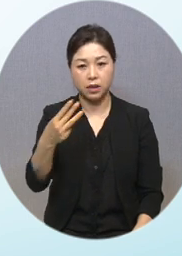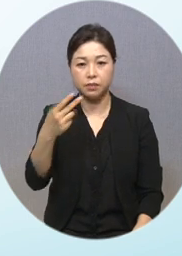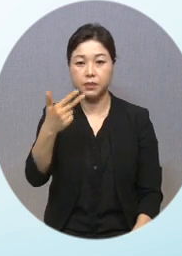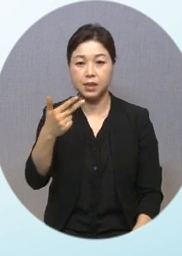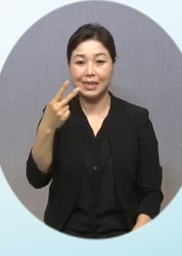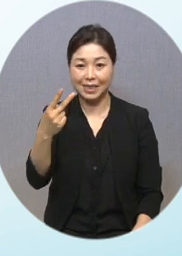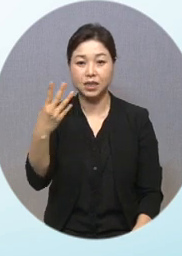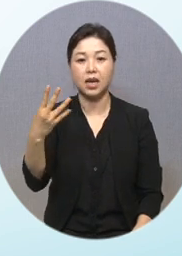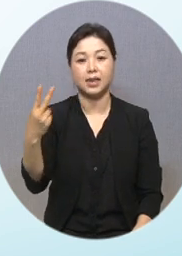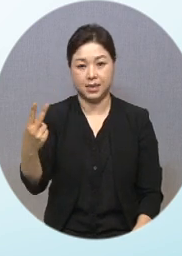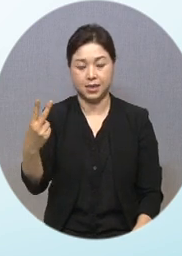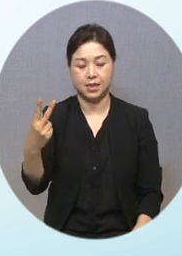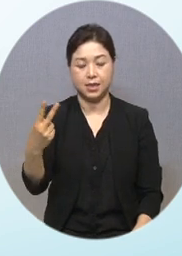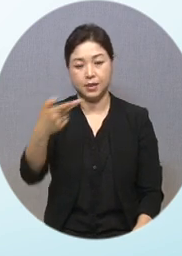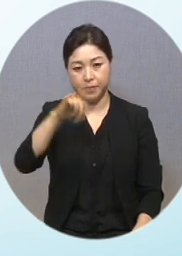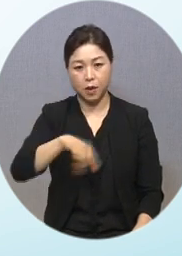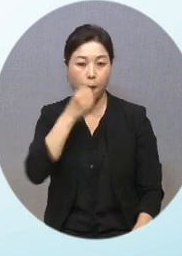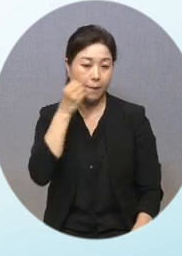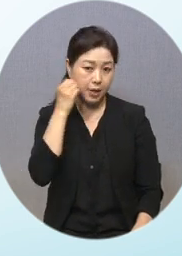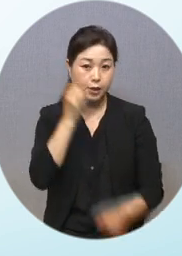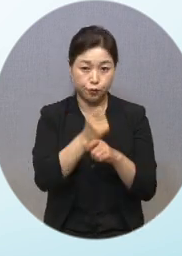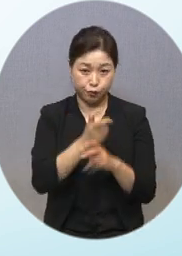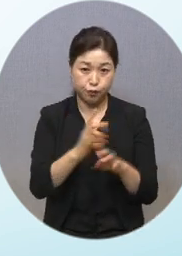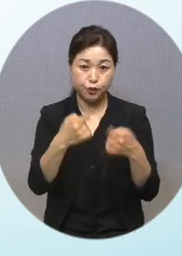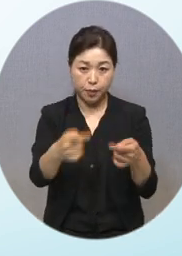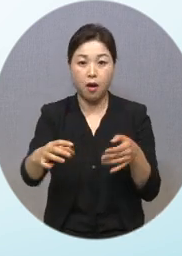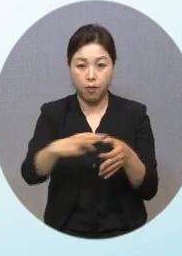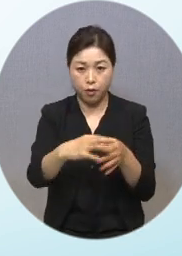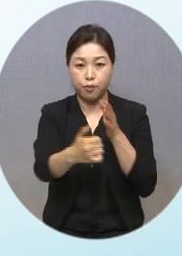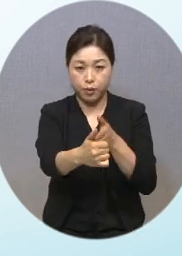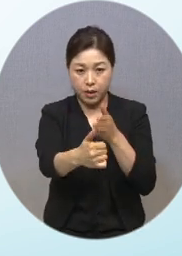070-7733-7242 또는 하단의 홈페이지로 참여하면